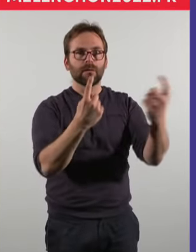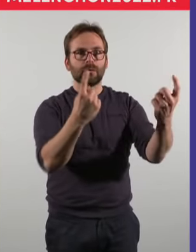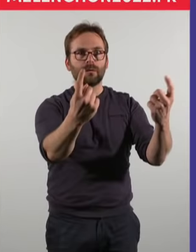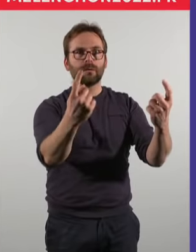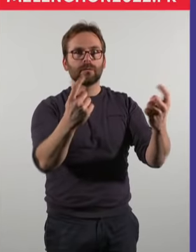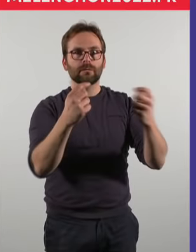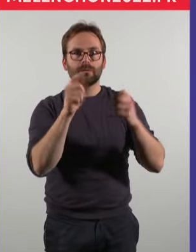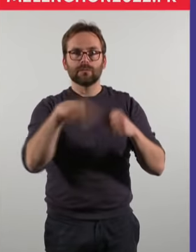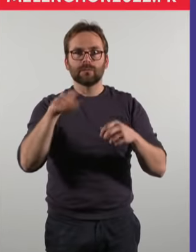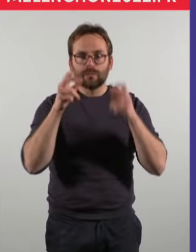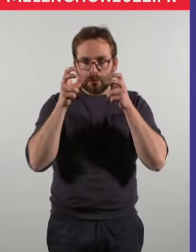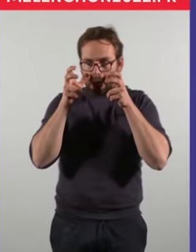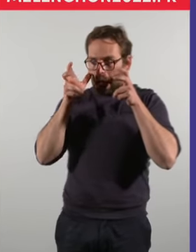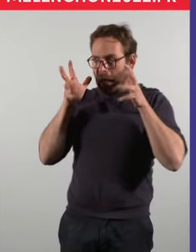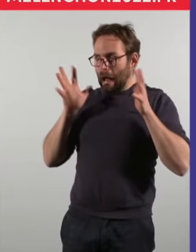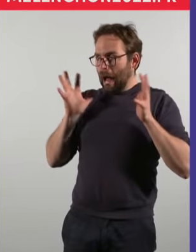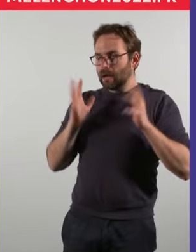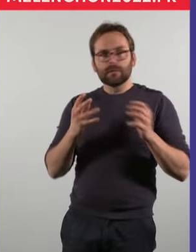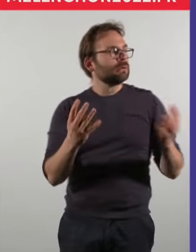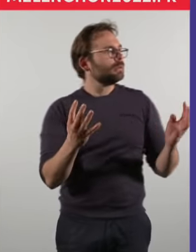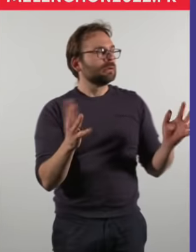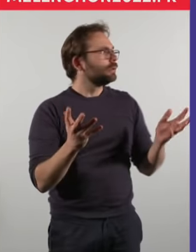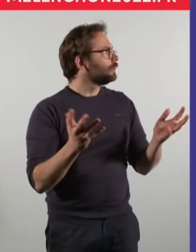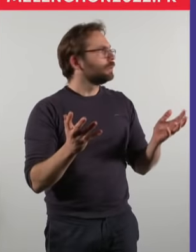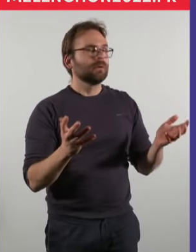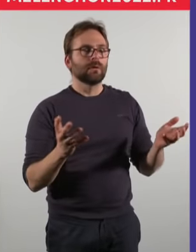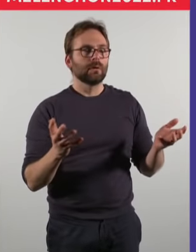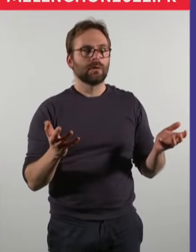les yeux écarquillés d'horreur.